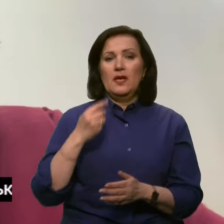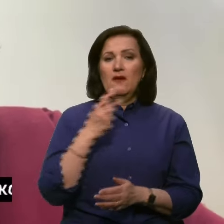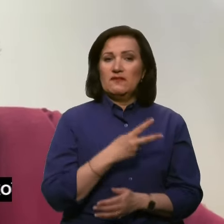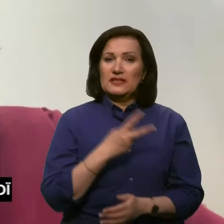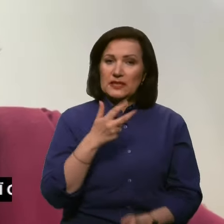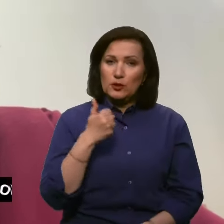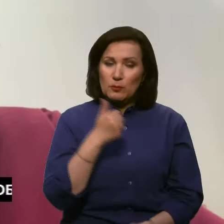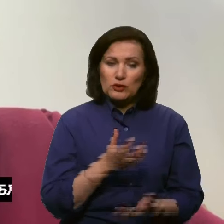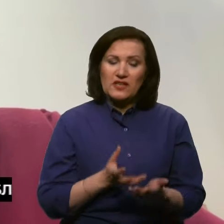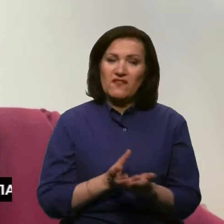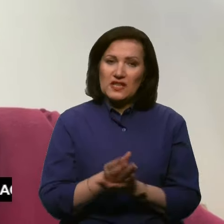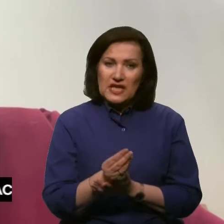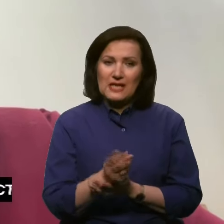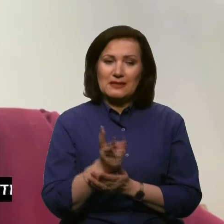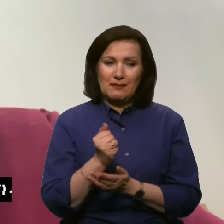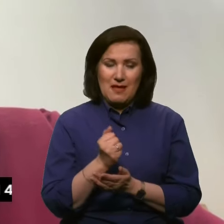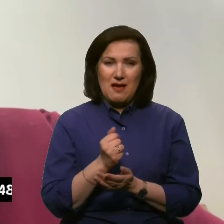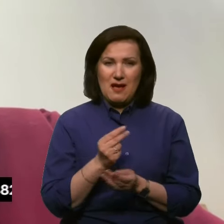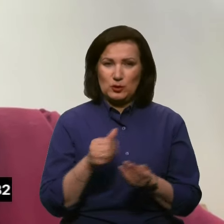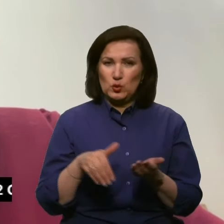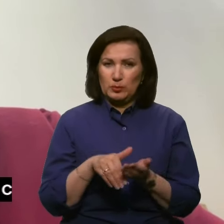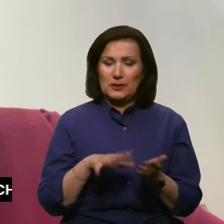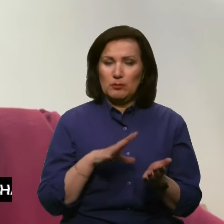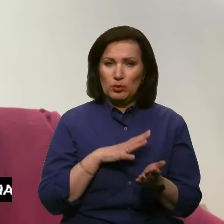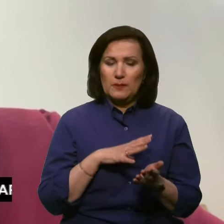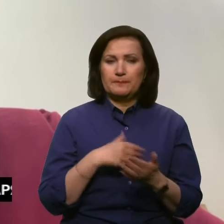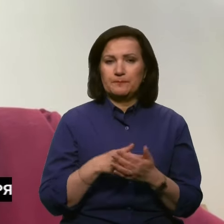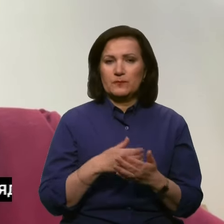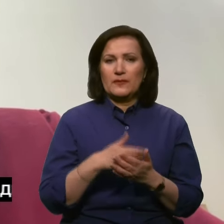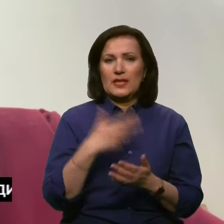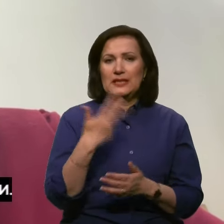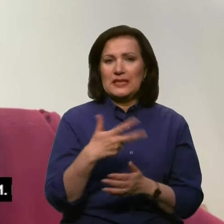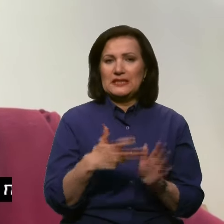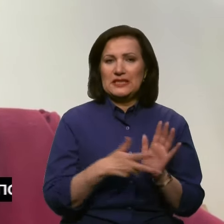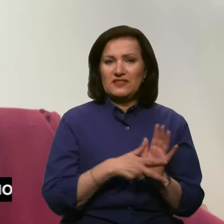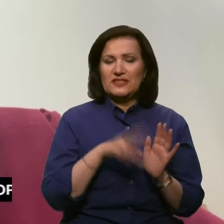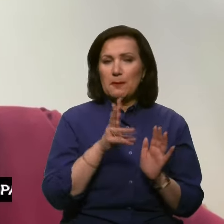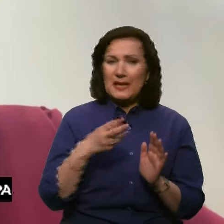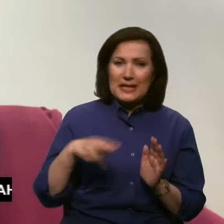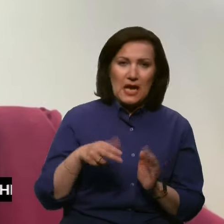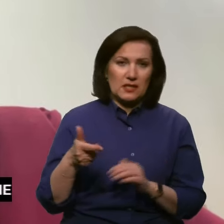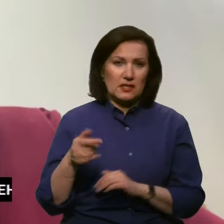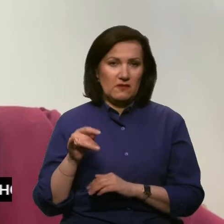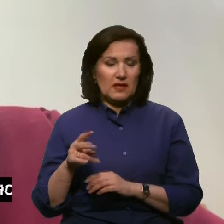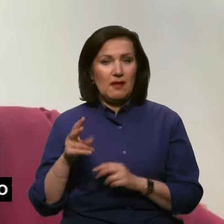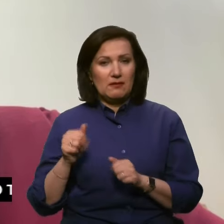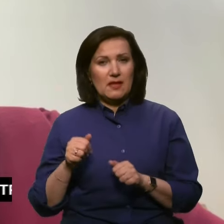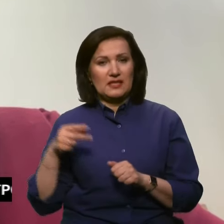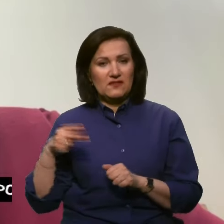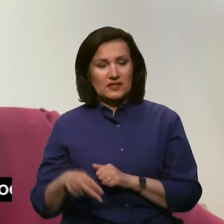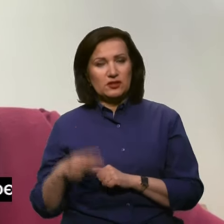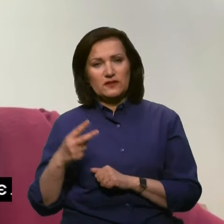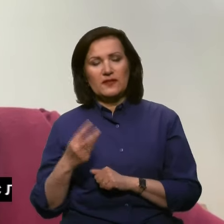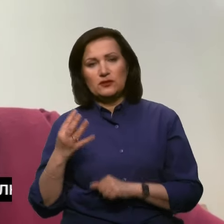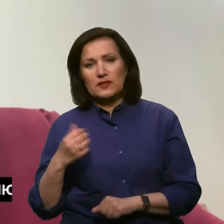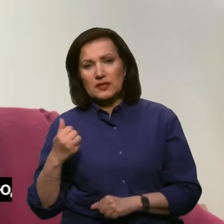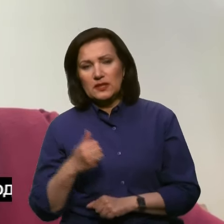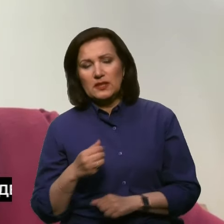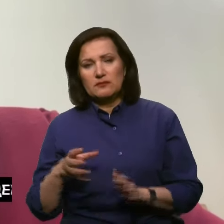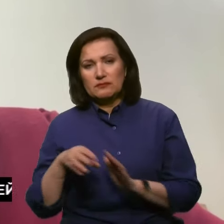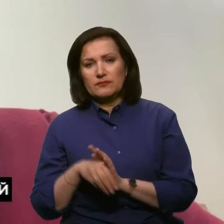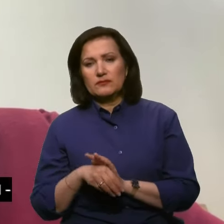2023-му видатки на програму житлово-комунальних субсидій становили приблизно 38 мільярдів гривень, а на 2024